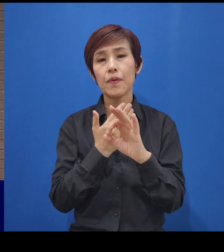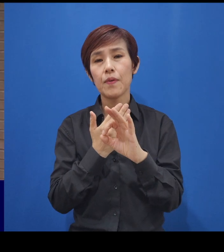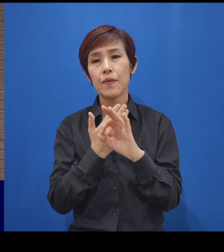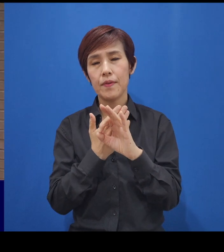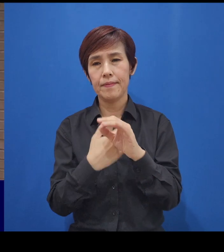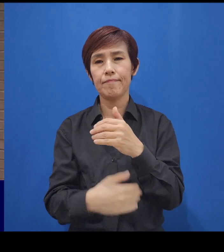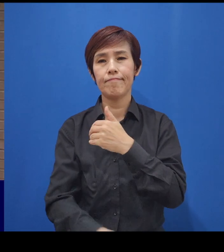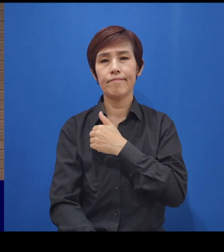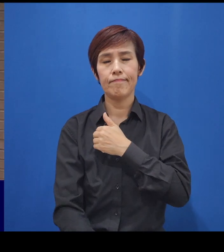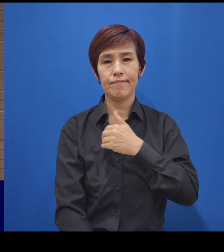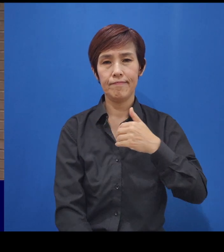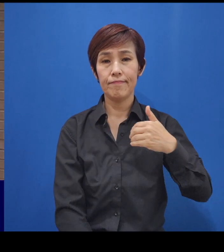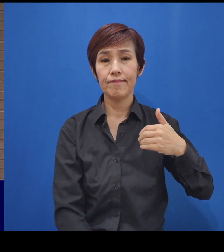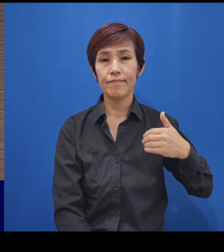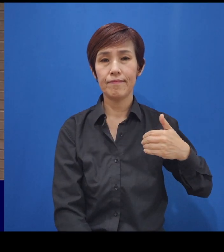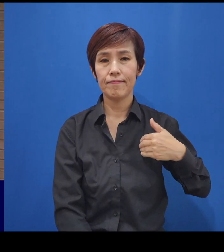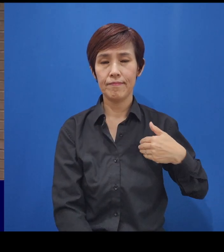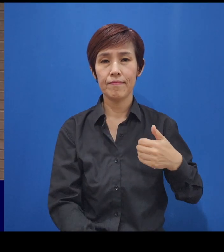당하시며